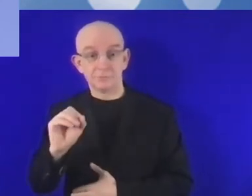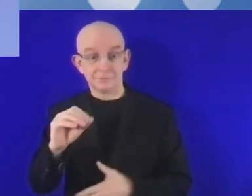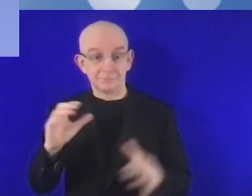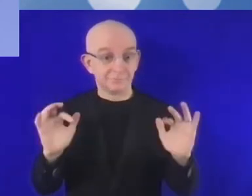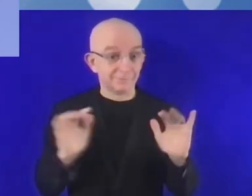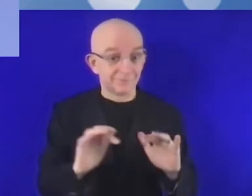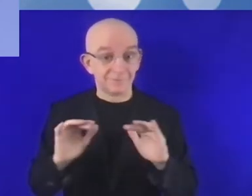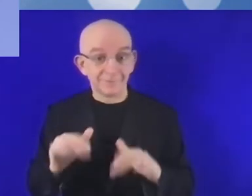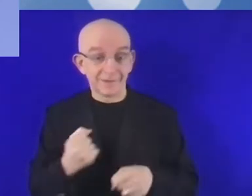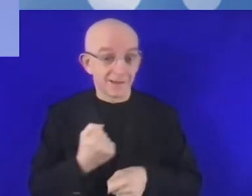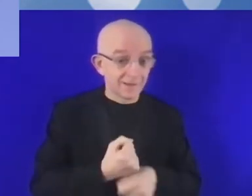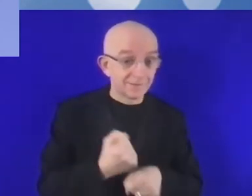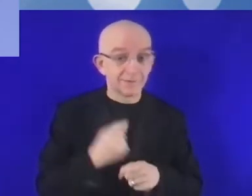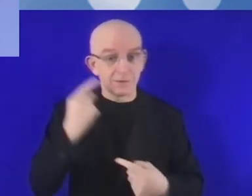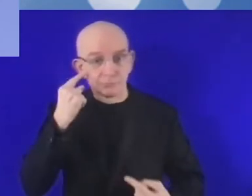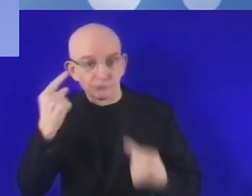وبالورشات